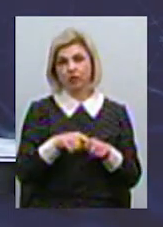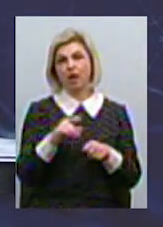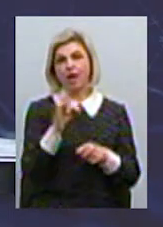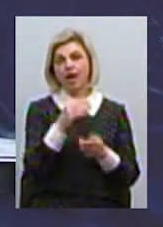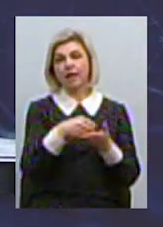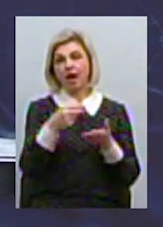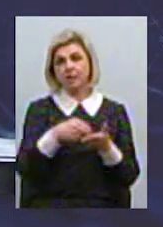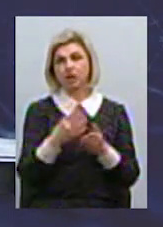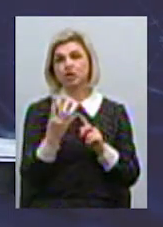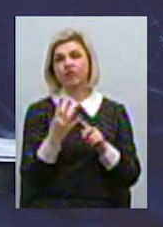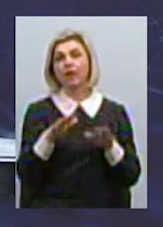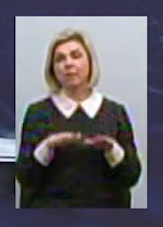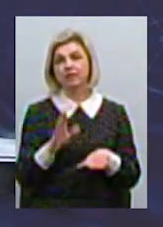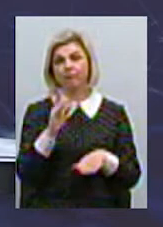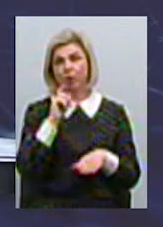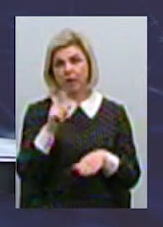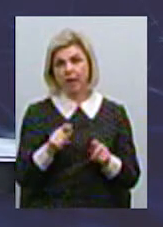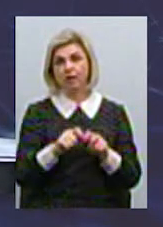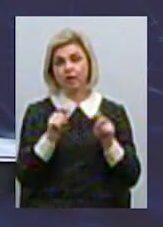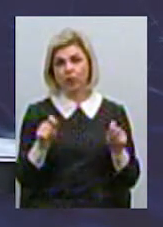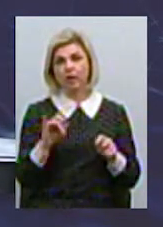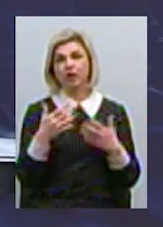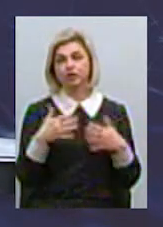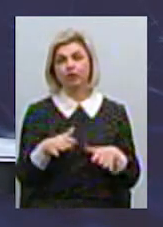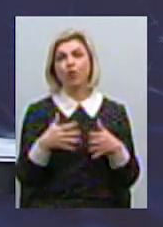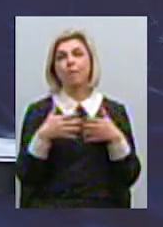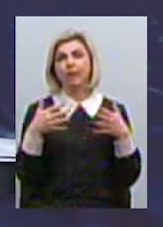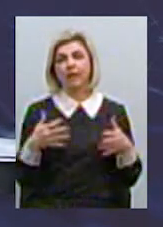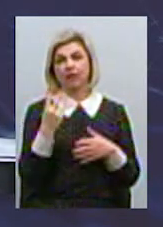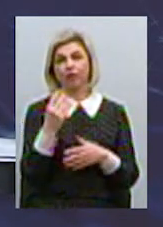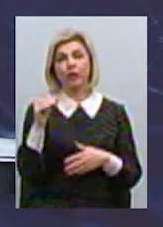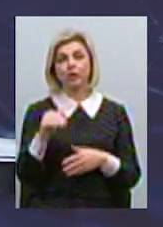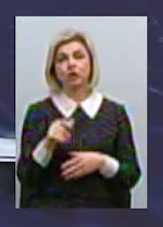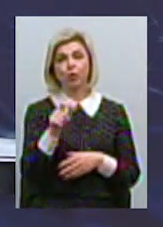місто в Україні, ми відкрили, він сьогодні працює, вже більше 2000 людей